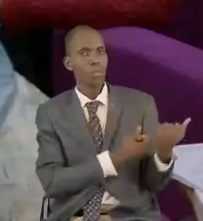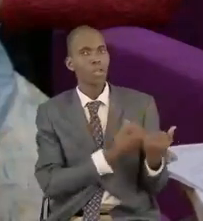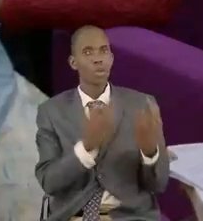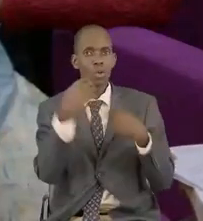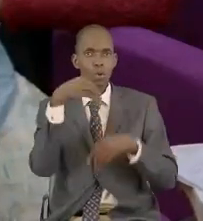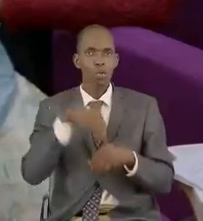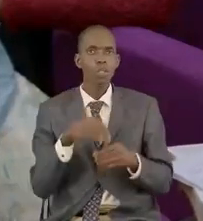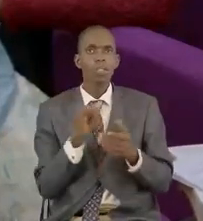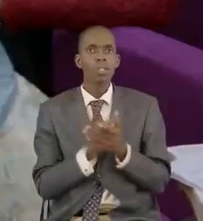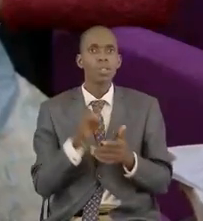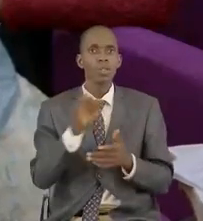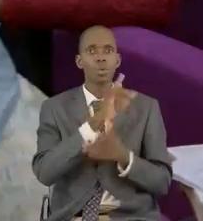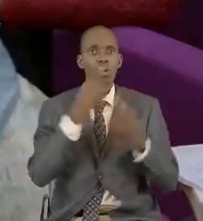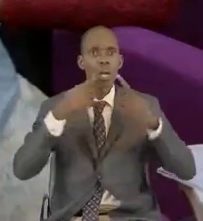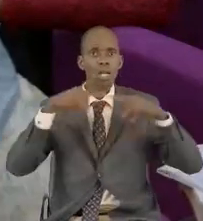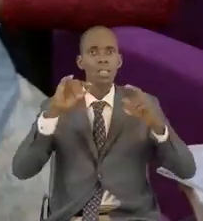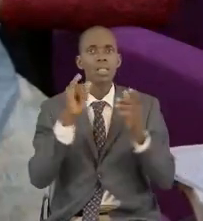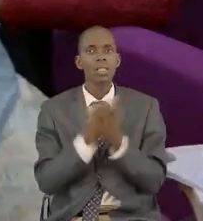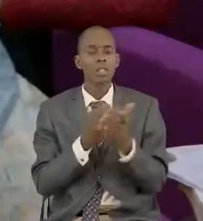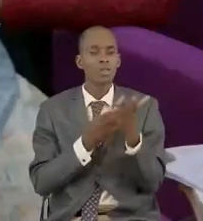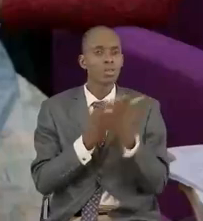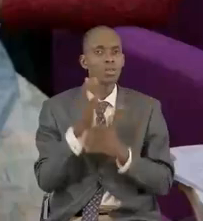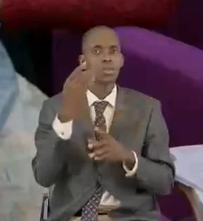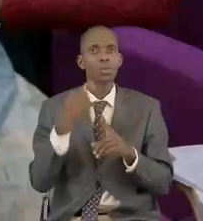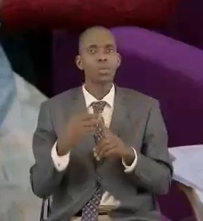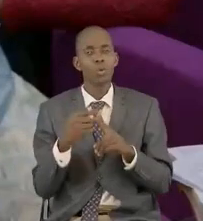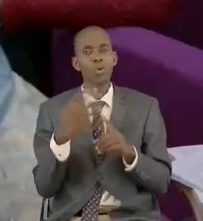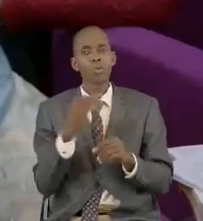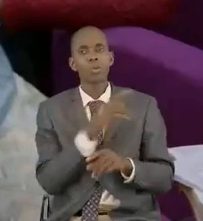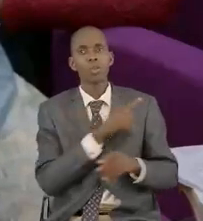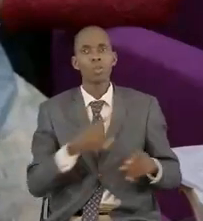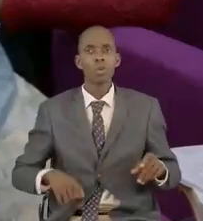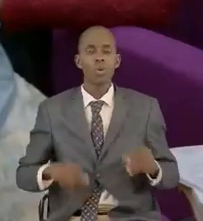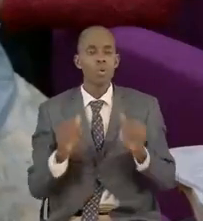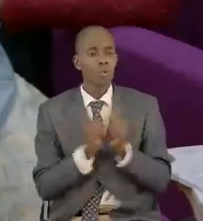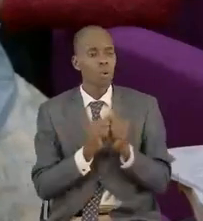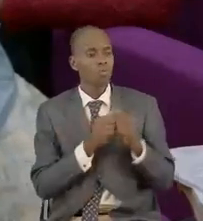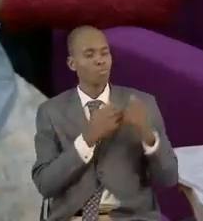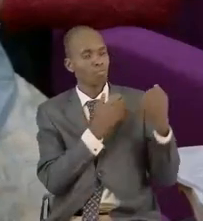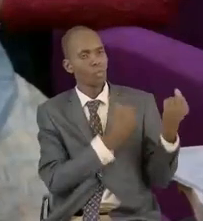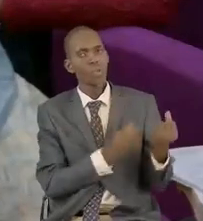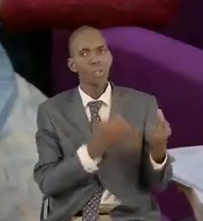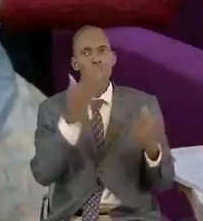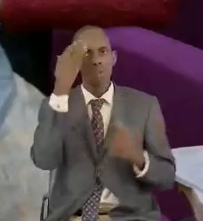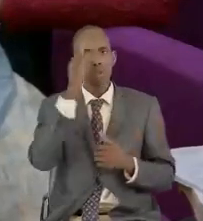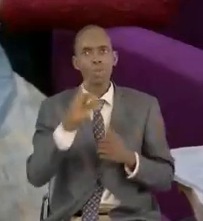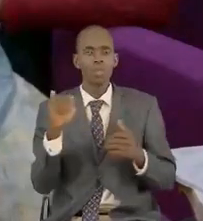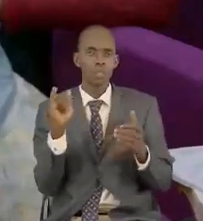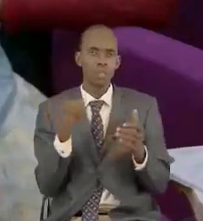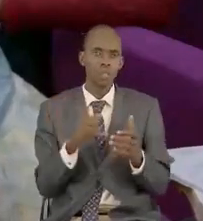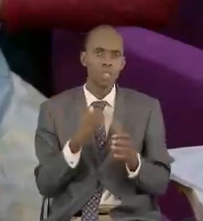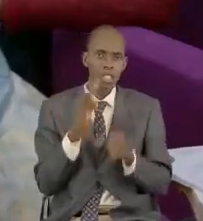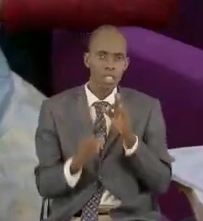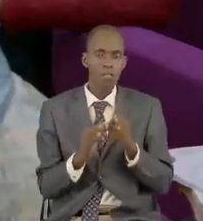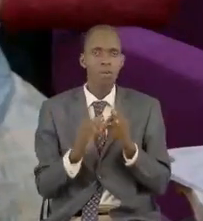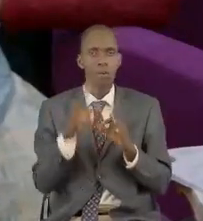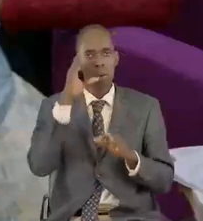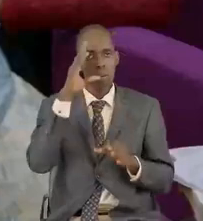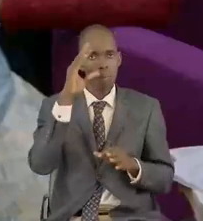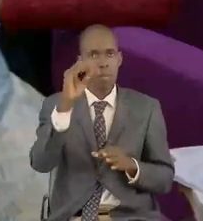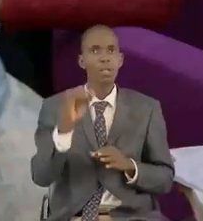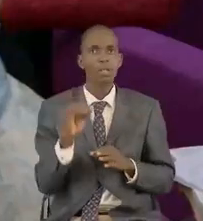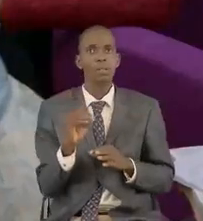la vérité de la part de Dieu avec audace sache que même si l'homme un homme